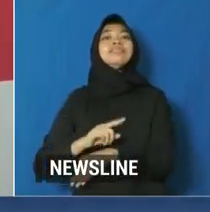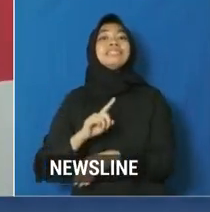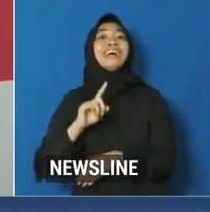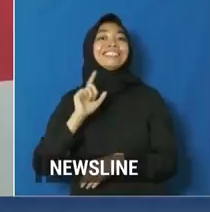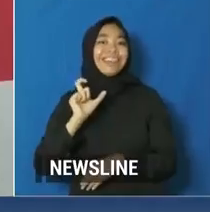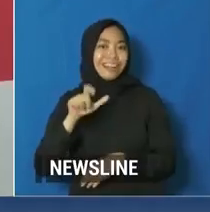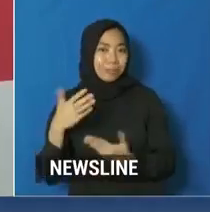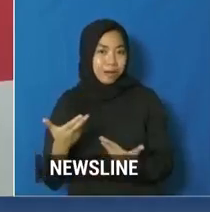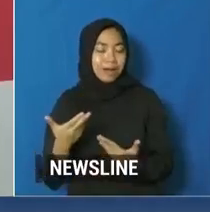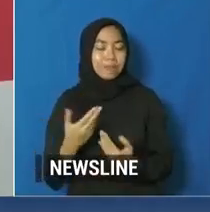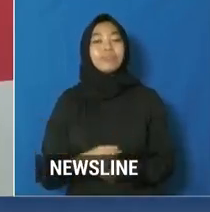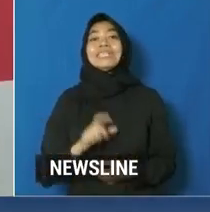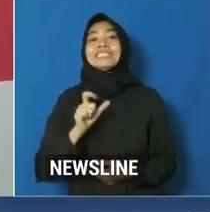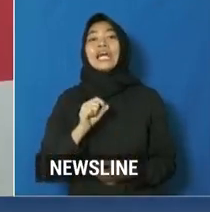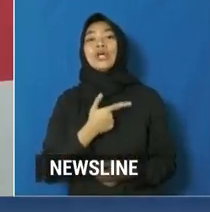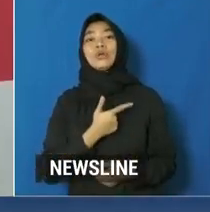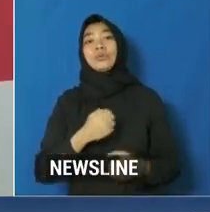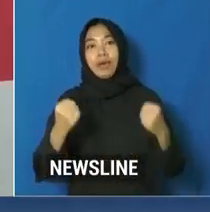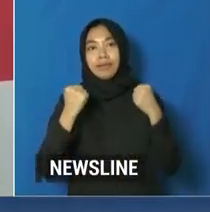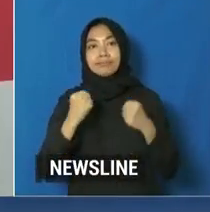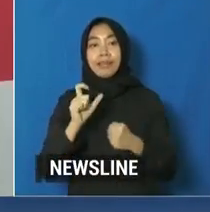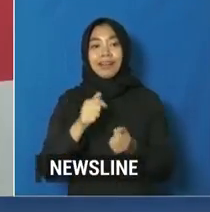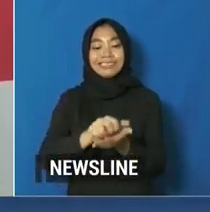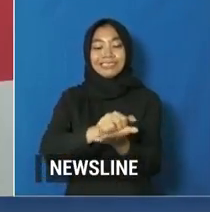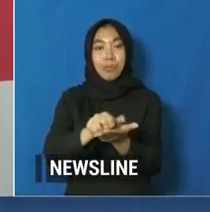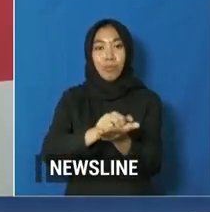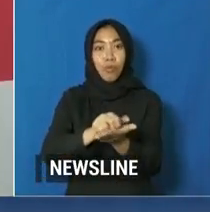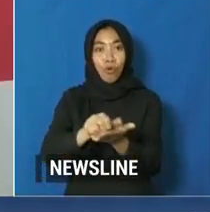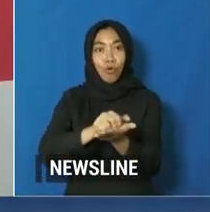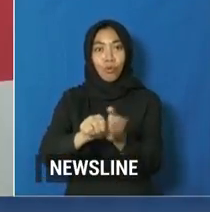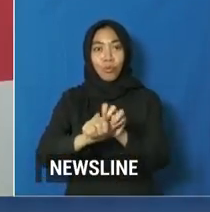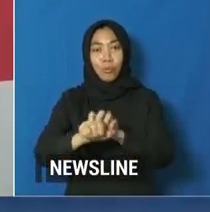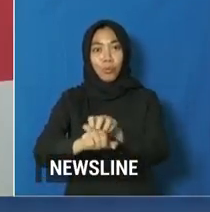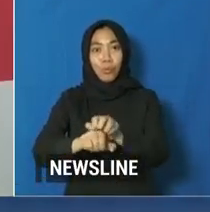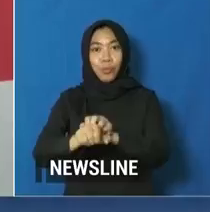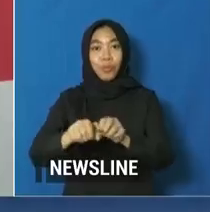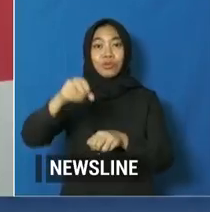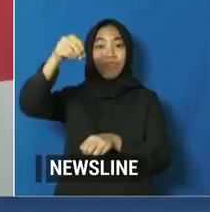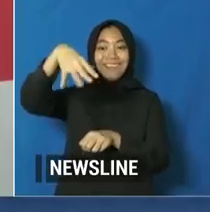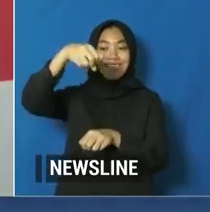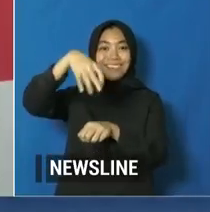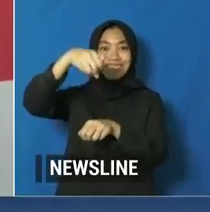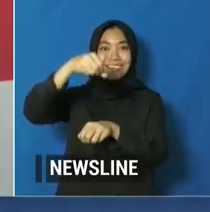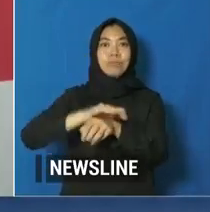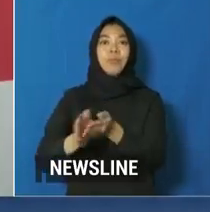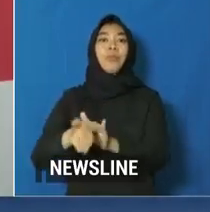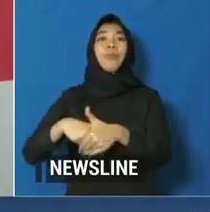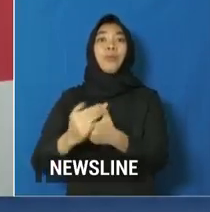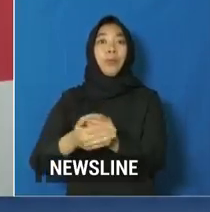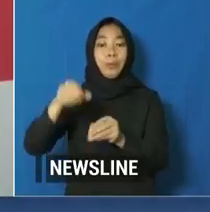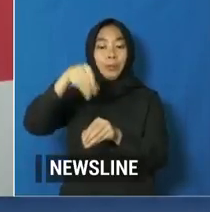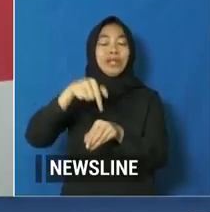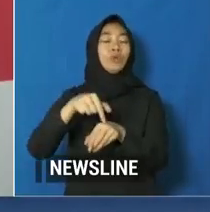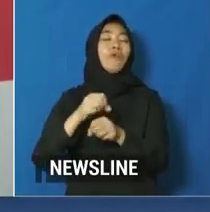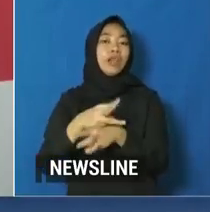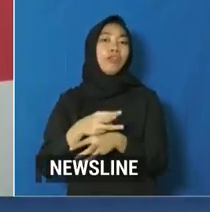sehat dengan selalu mencuci tangan, dengan menggunakan sabun di air yang mengalir, ini juga merupakan langkah yang sangat